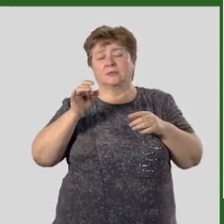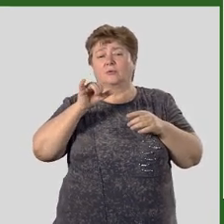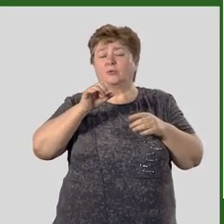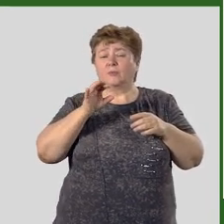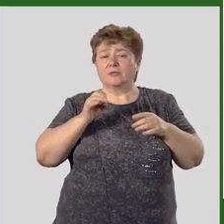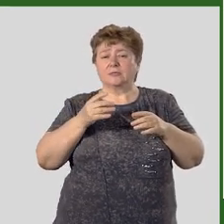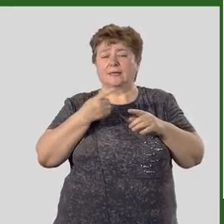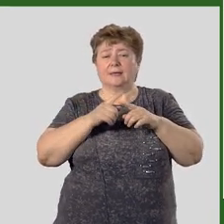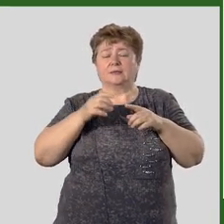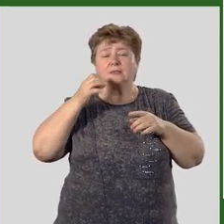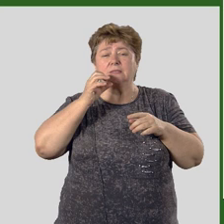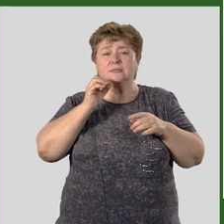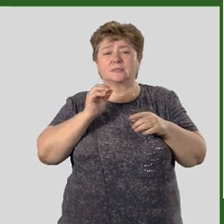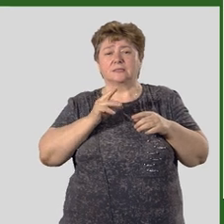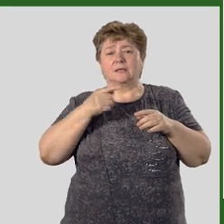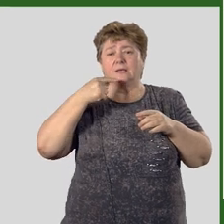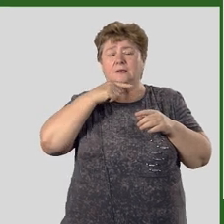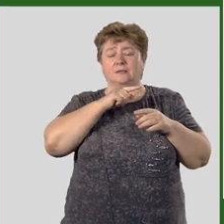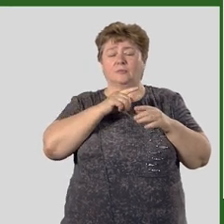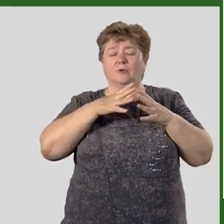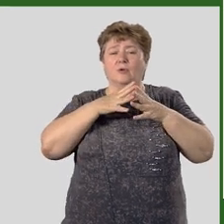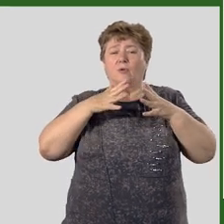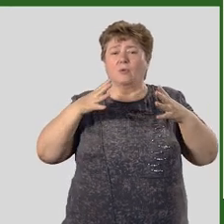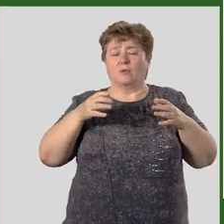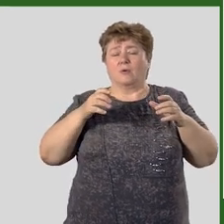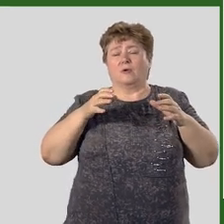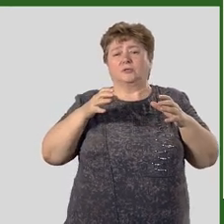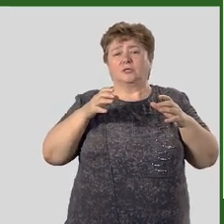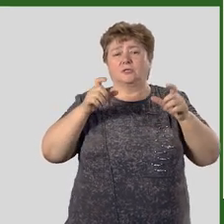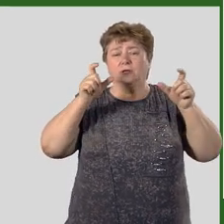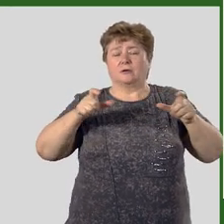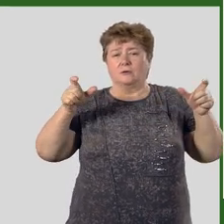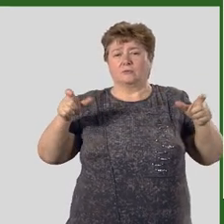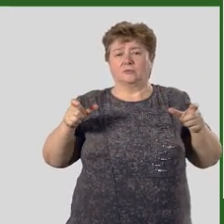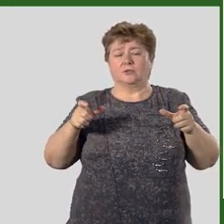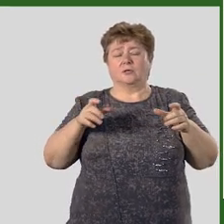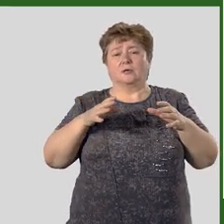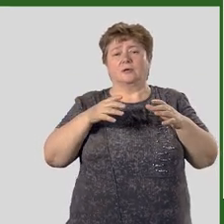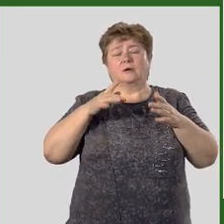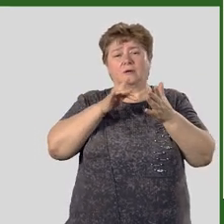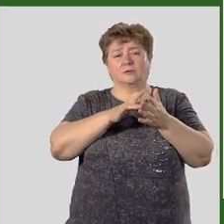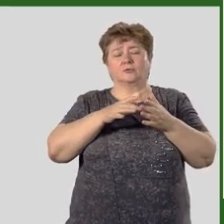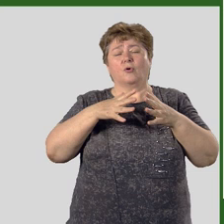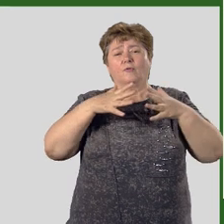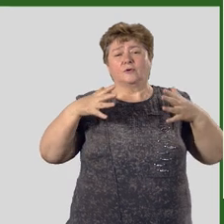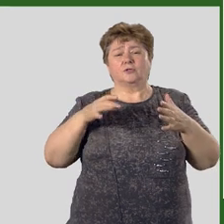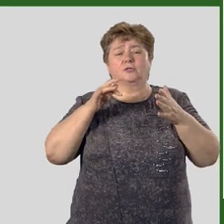это социально-экономический процесс роста доли городского населения, увеличения